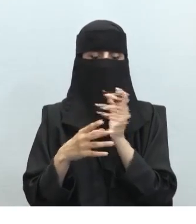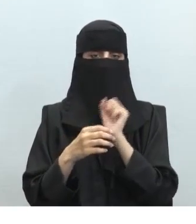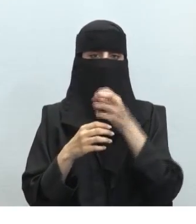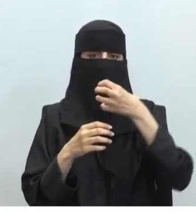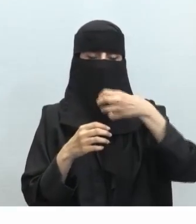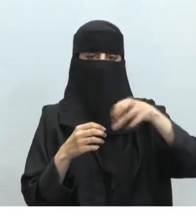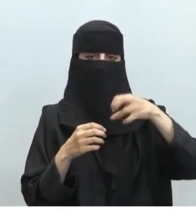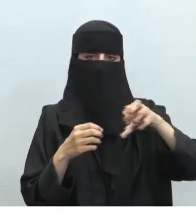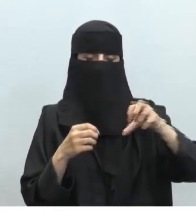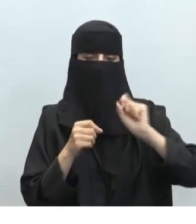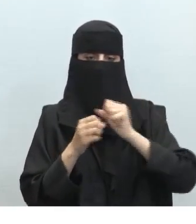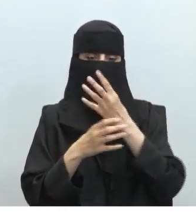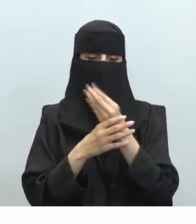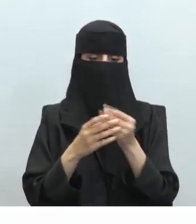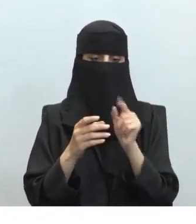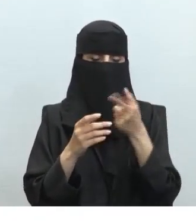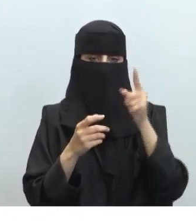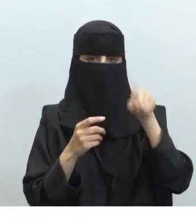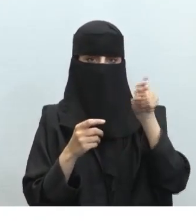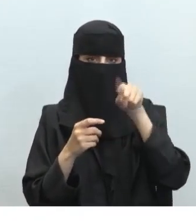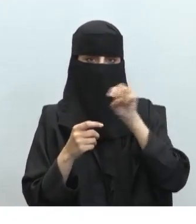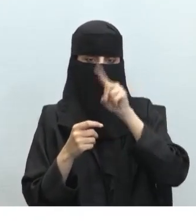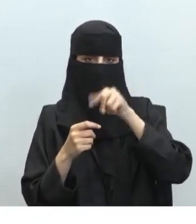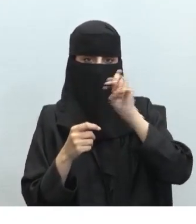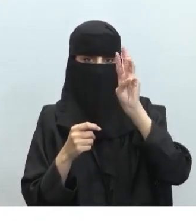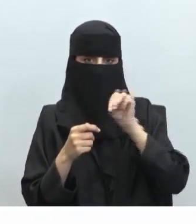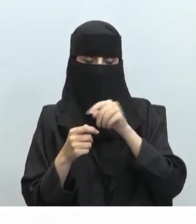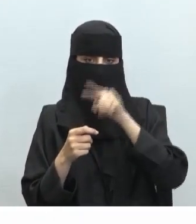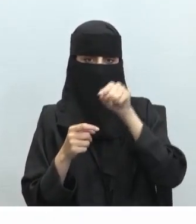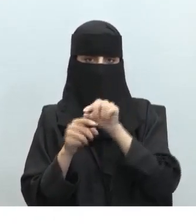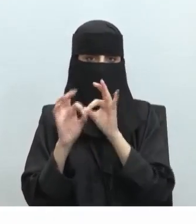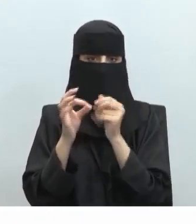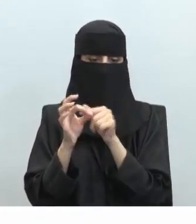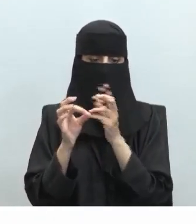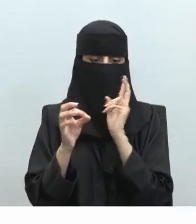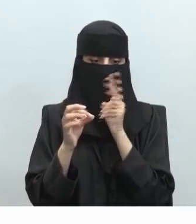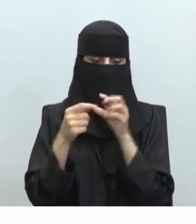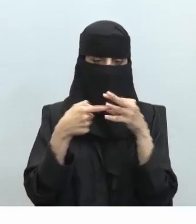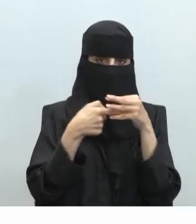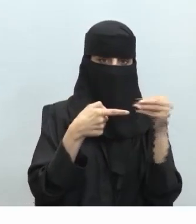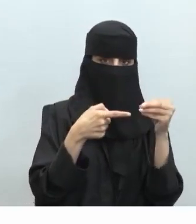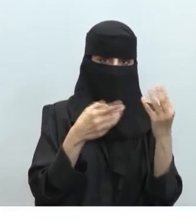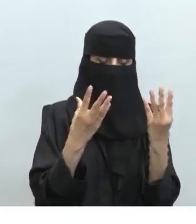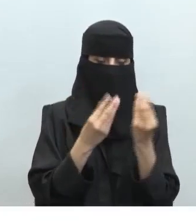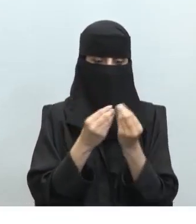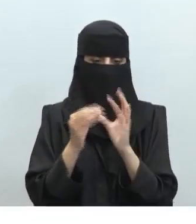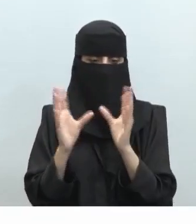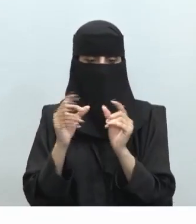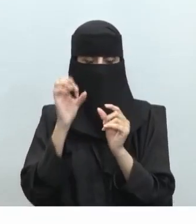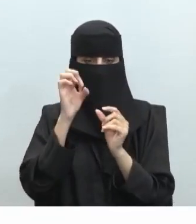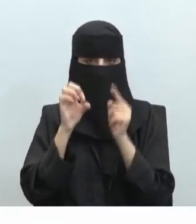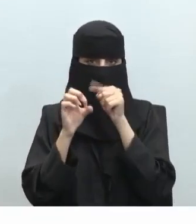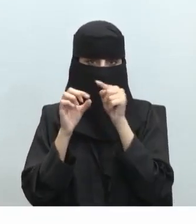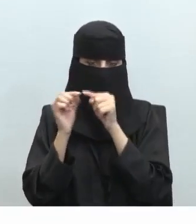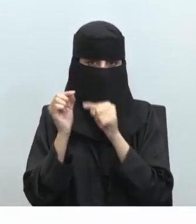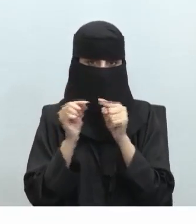دراستنا في فصلنا الرابع وذكرنا بان هنا مجموعه الدي ان اي سالبه الشحنه سوف تلتف على هذه الاجسام ال على